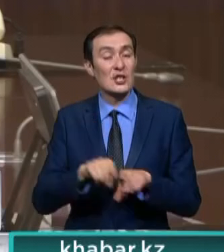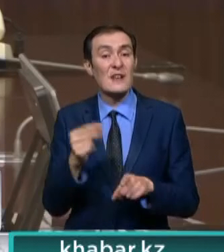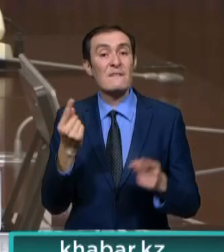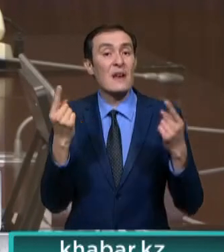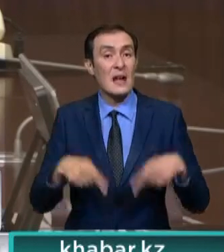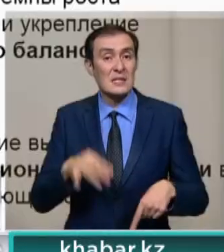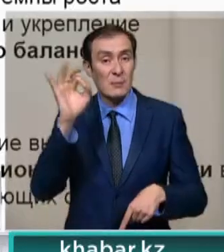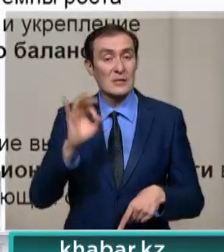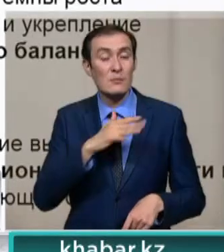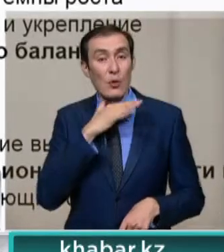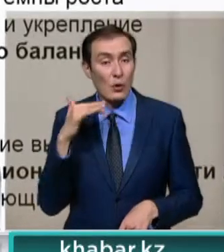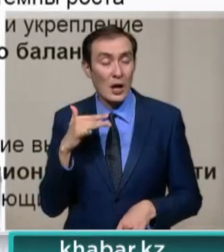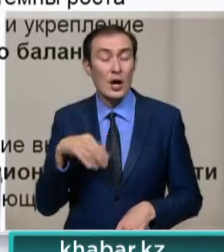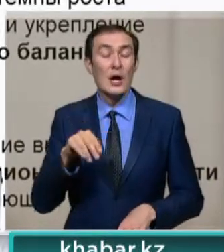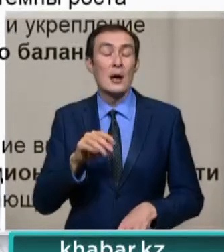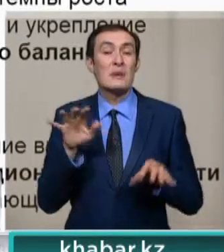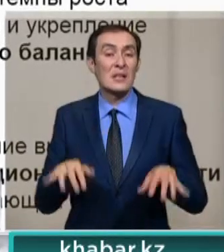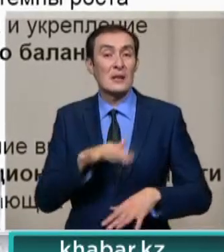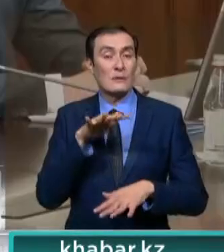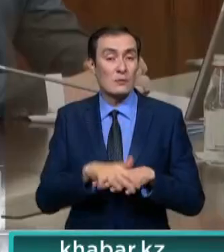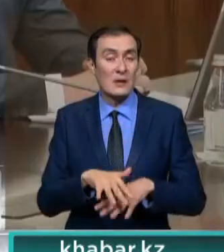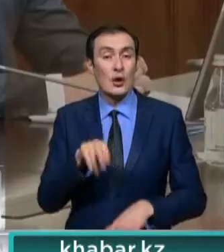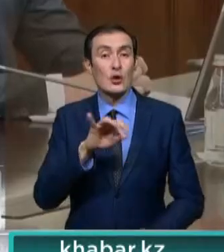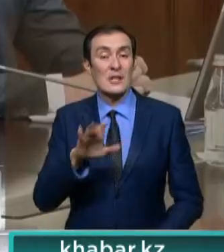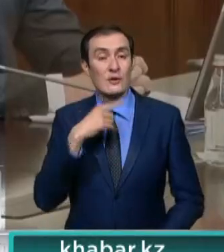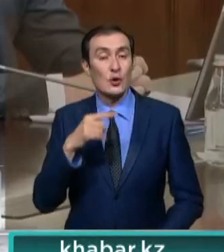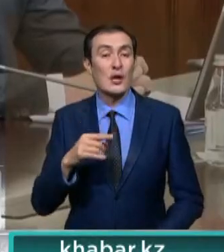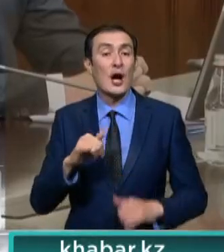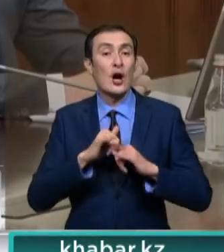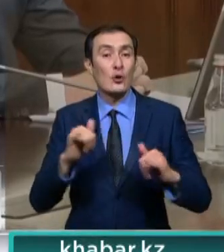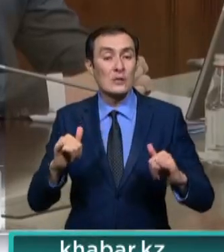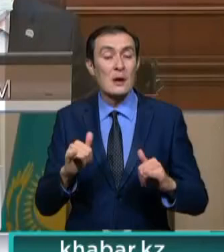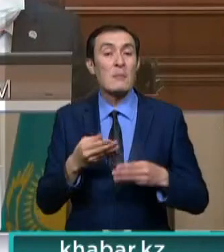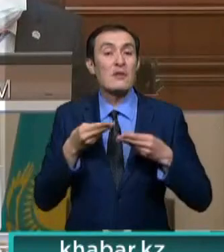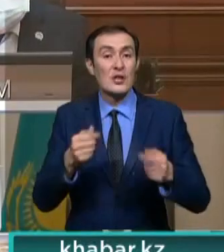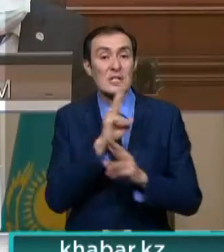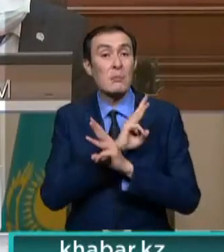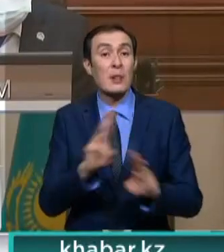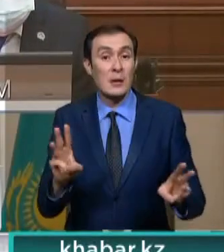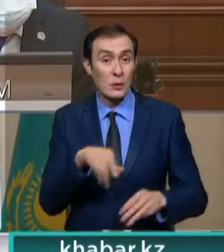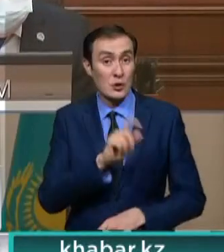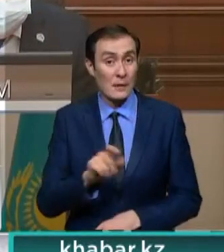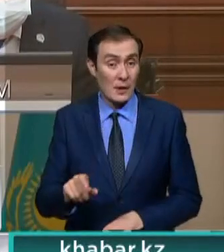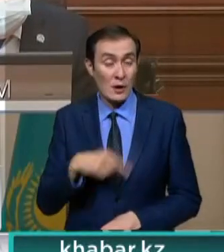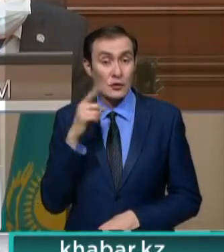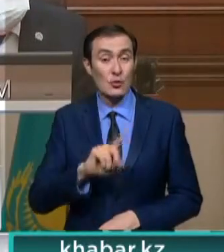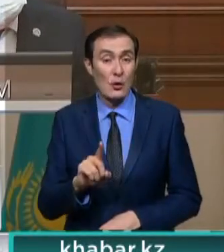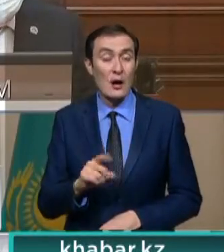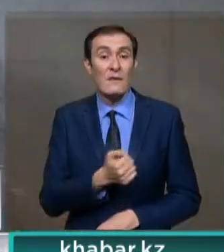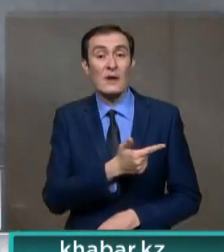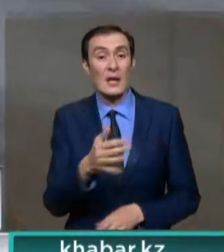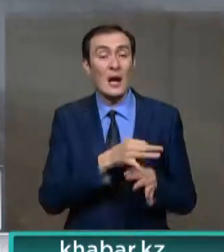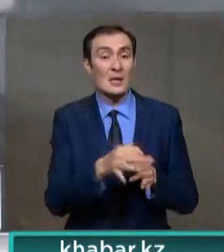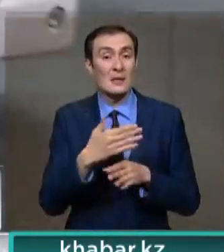инфляция. Председатель Нацбанка Ербулат Досаев, что интересно, заявил, на ее рост влияет повышение зарплат казахстанцев. Он подчеркнул, что в